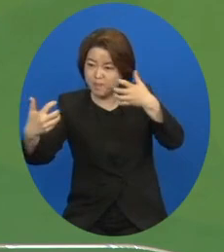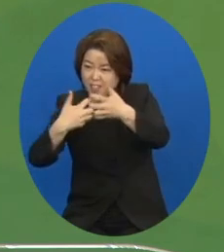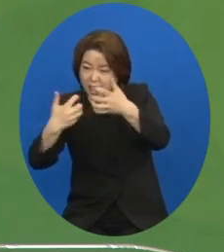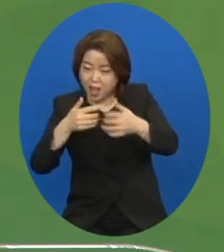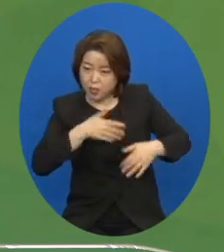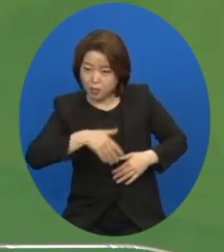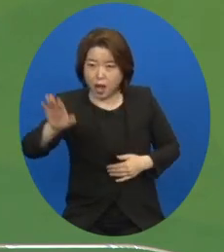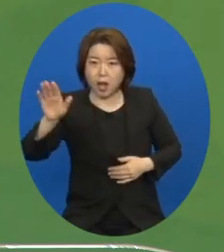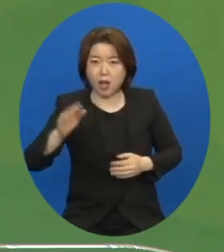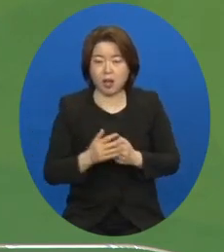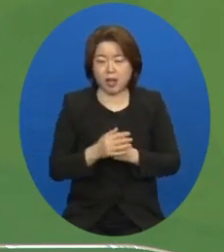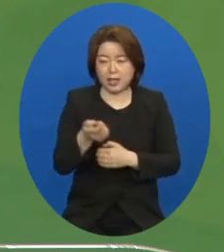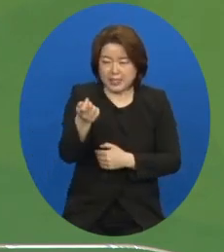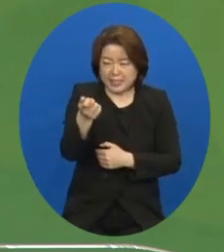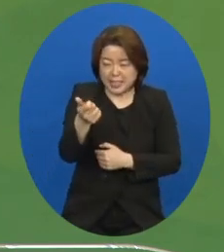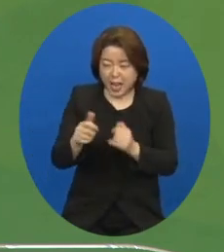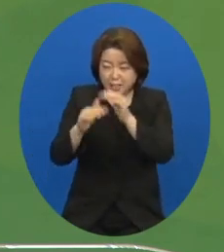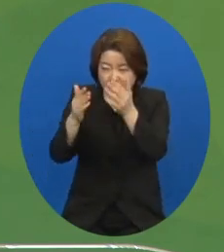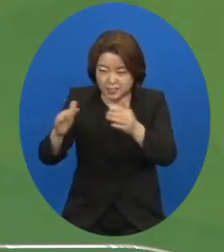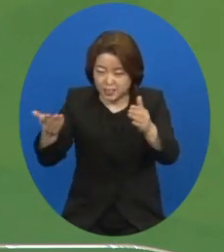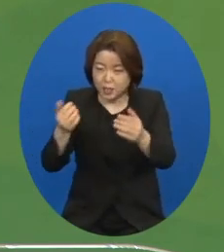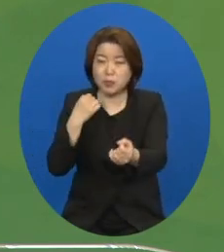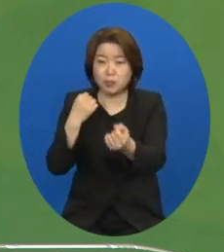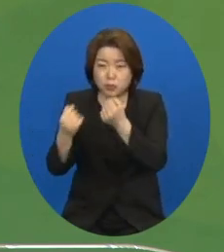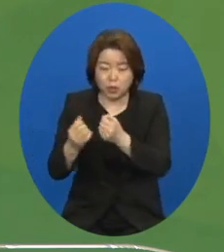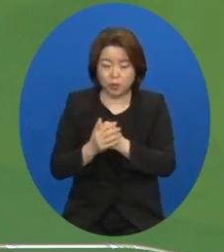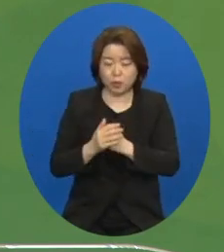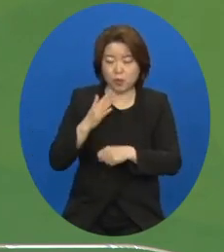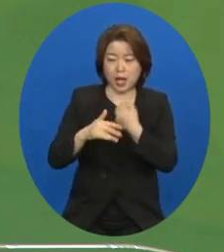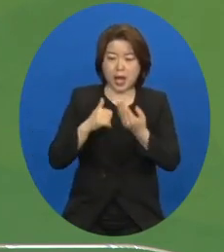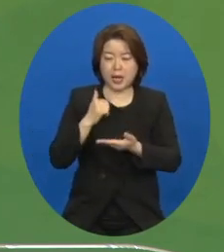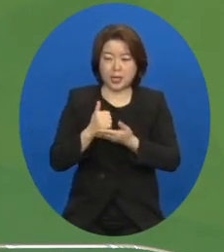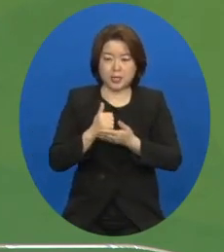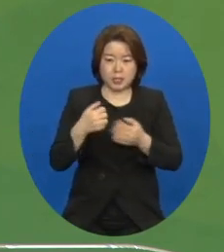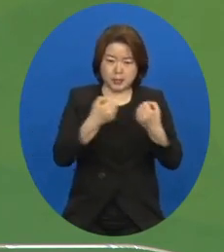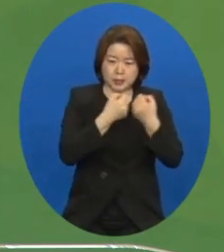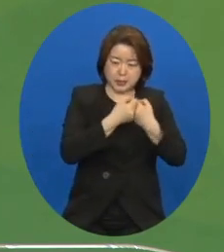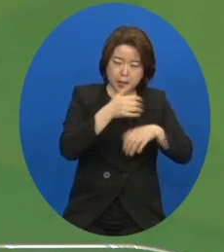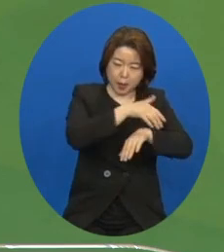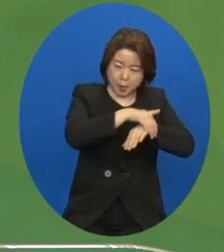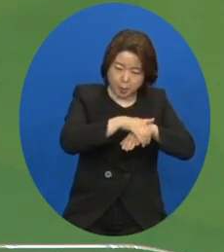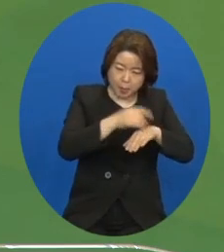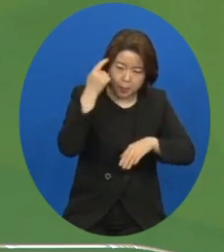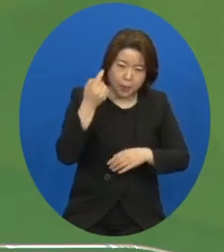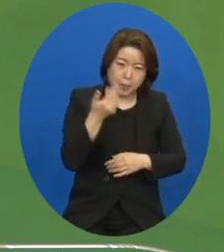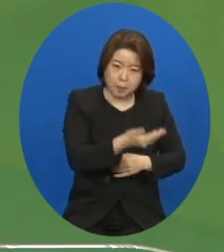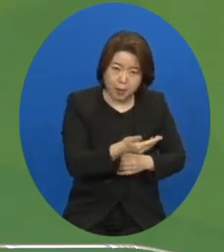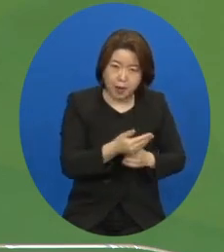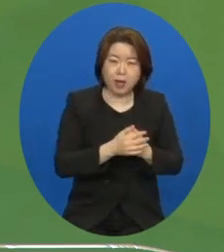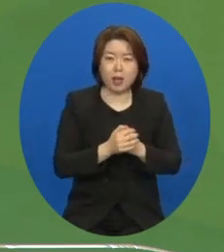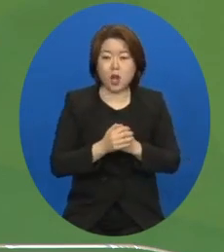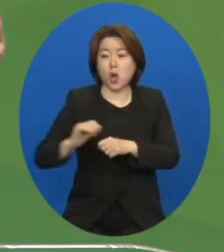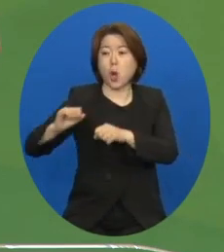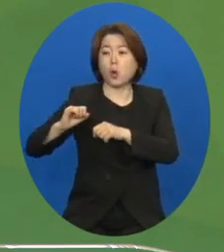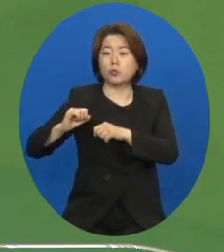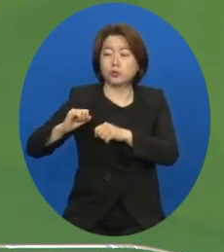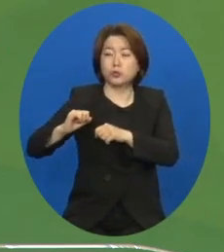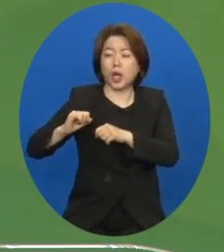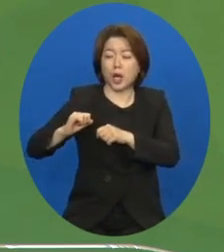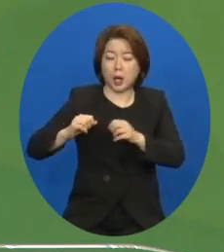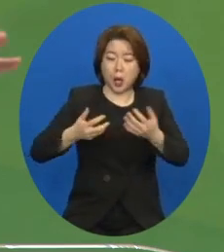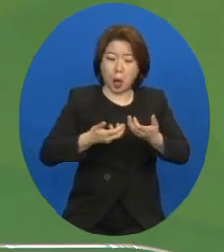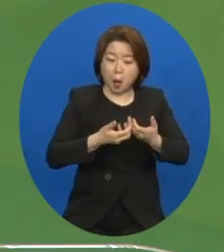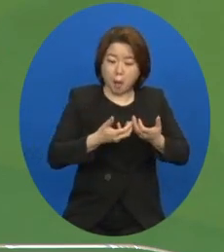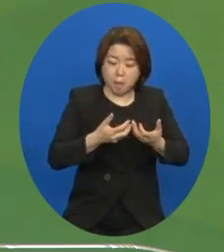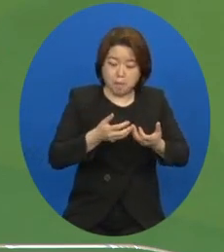그리고 그 조그만 성인데도 하나님께서 전략을 말씀하시기를 군사들의 일부를 그 성 주위